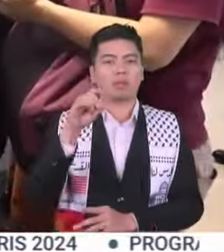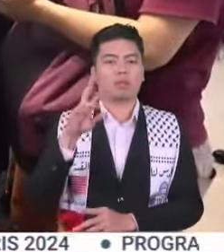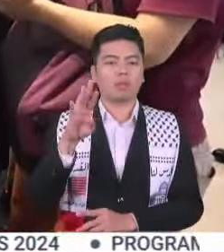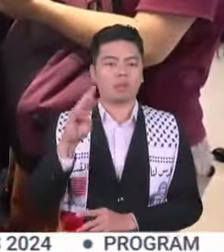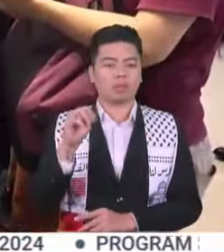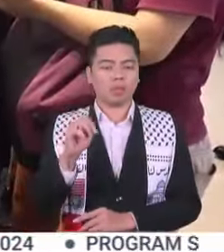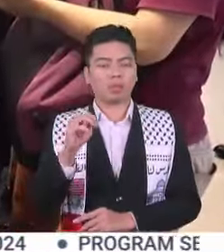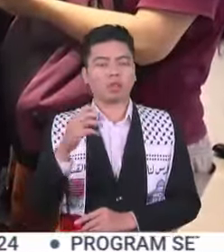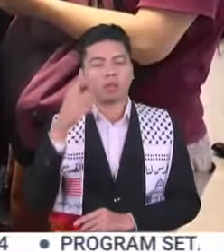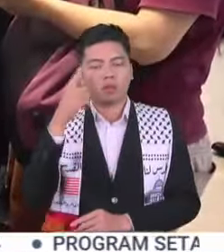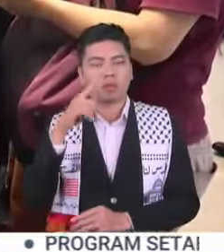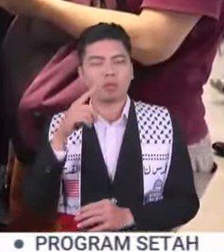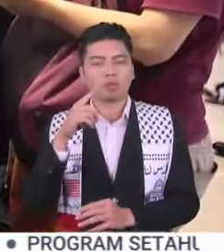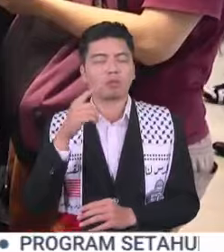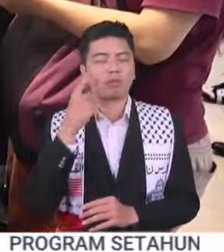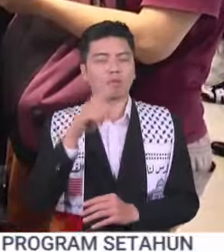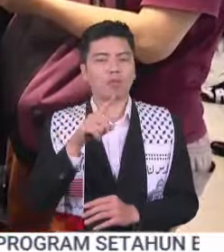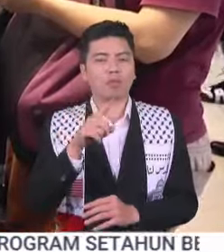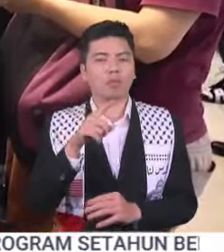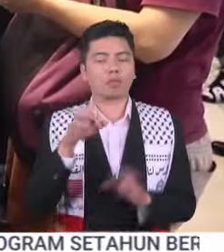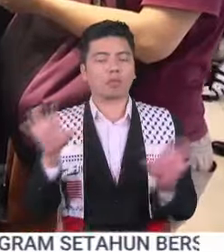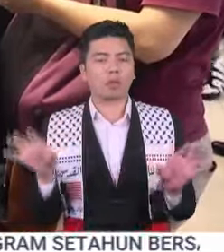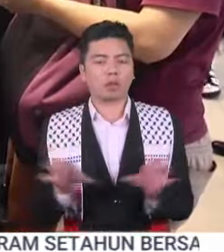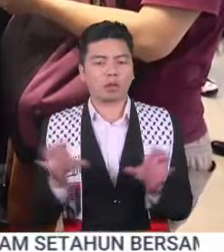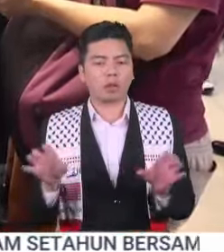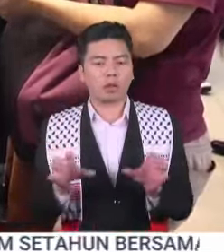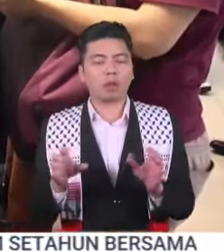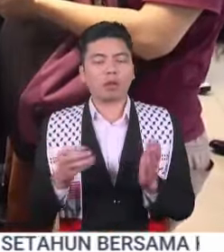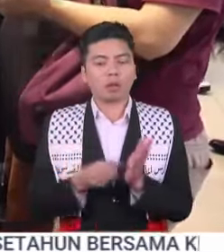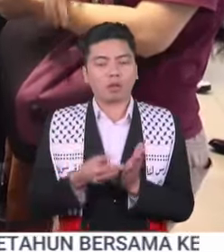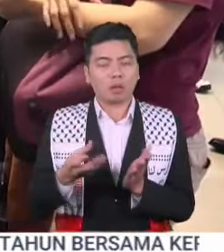Huskol mengukuhkan komitmennya dengan pengumuman